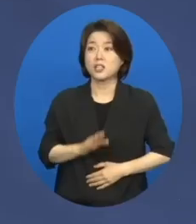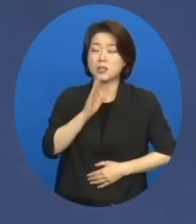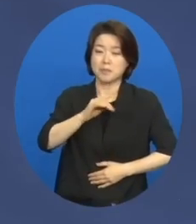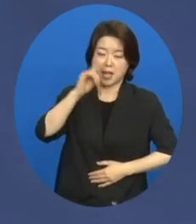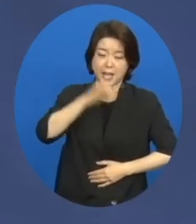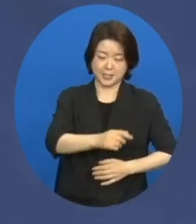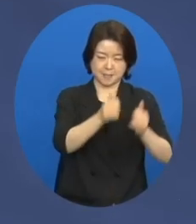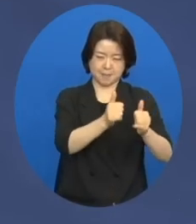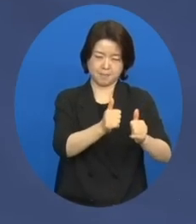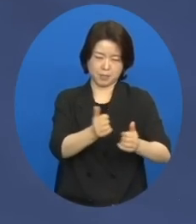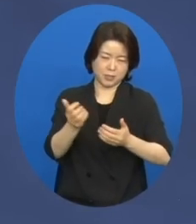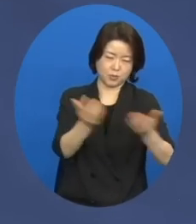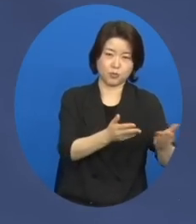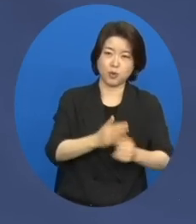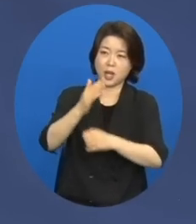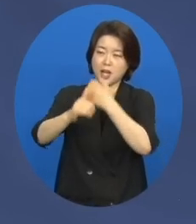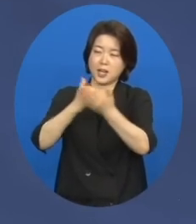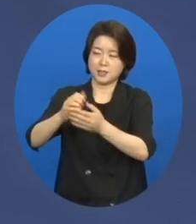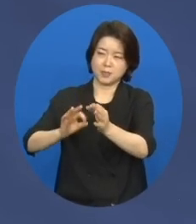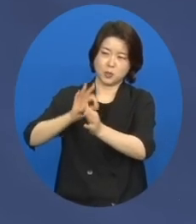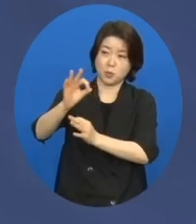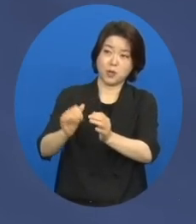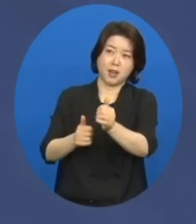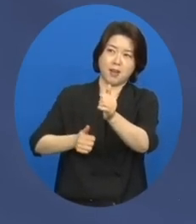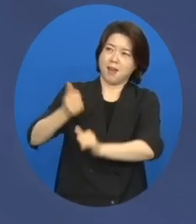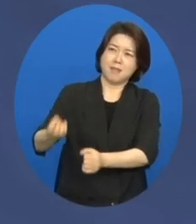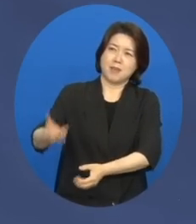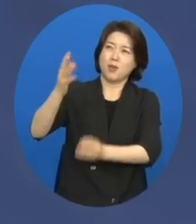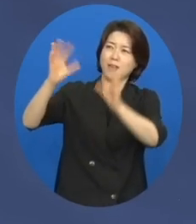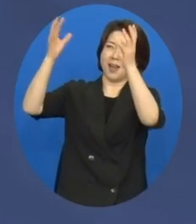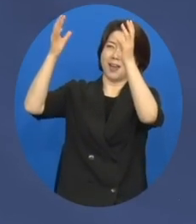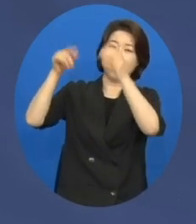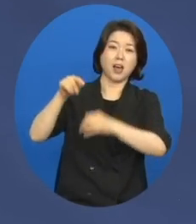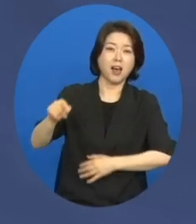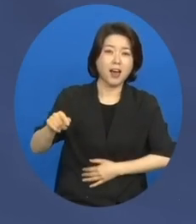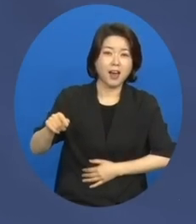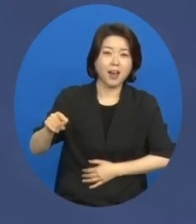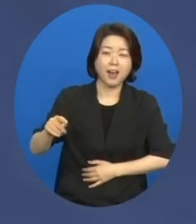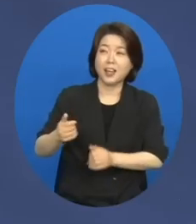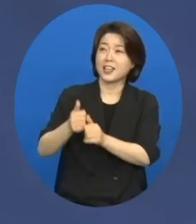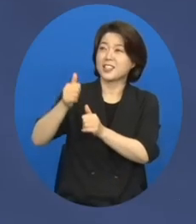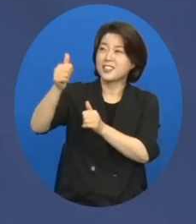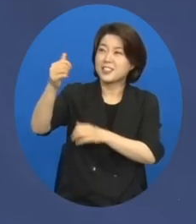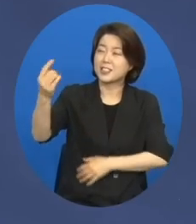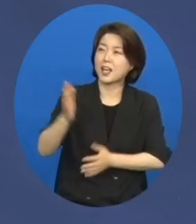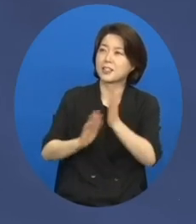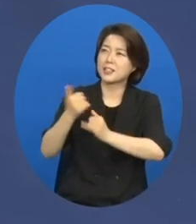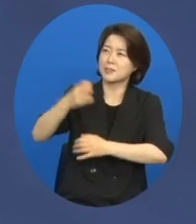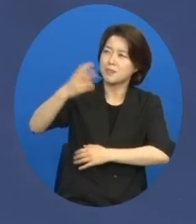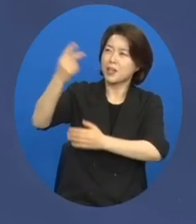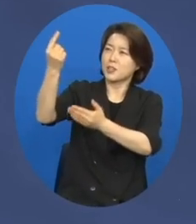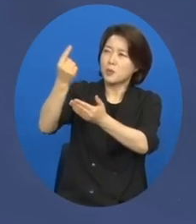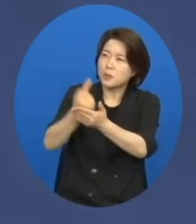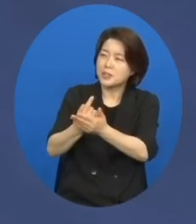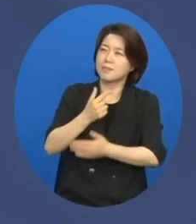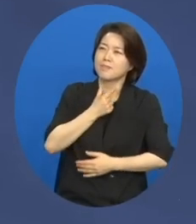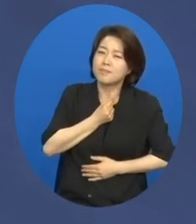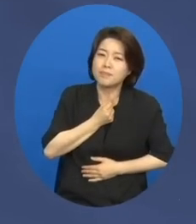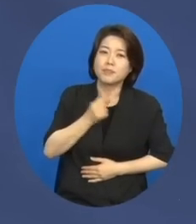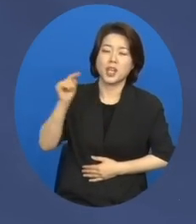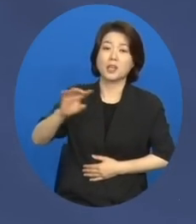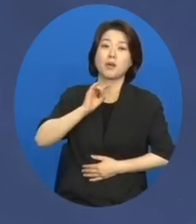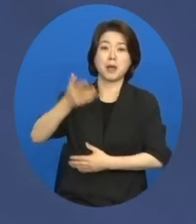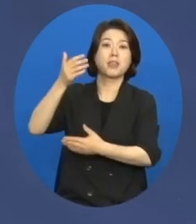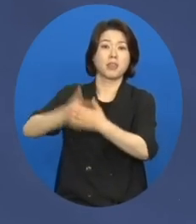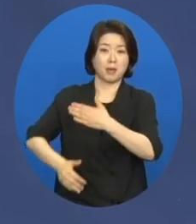받고 하나님의 영원한 승리가 이루어지는 우리 예수님 기다리는 신랑 예수님 다시 오시는 재림의 소망, 이거밖에는 남은